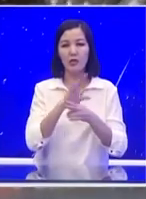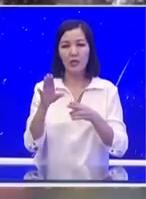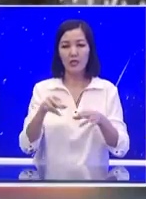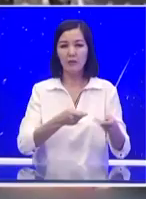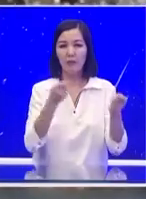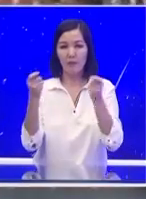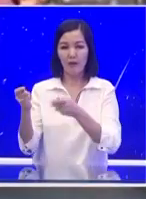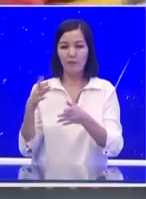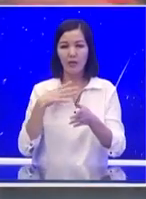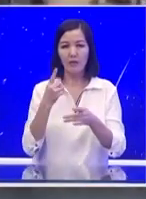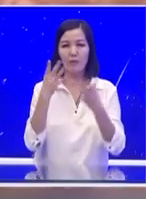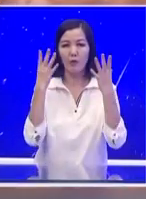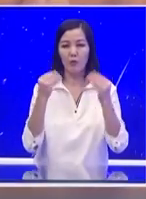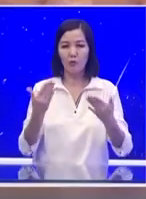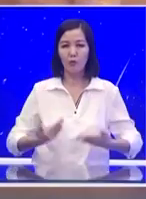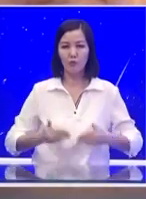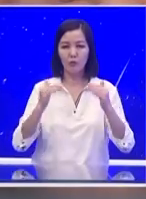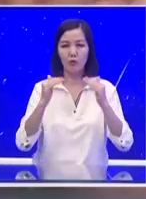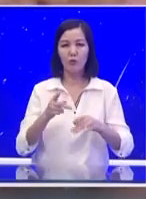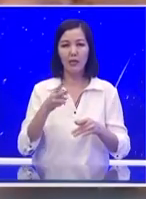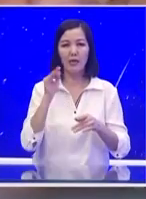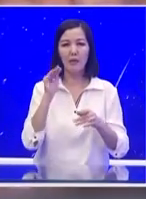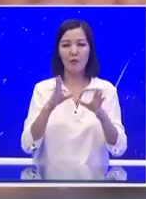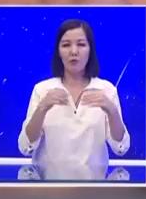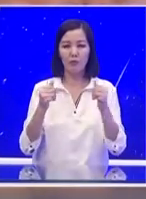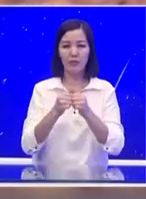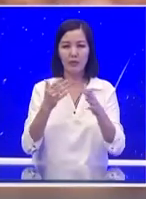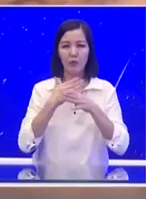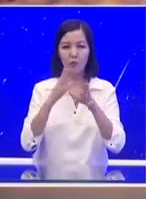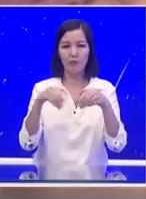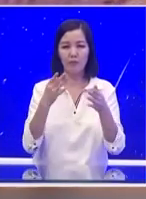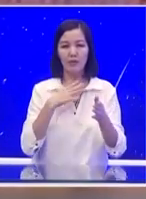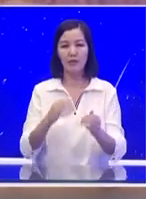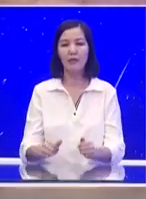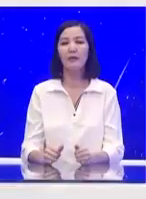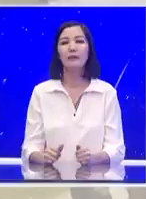бір күннің ішінде тұрмысы төмен 2 000-нан аса отбасыға көмек көрсеткен.